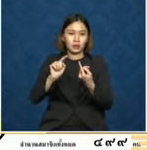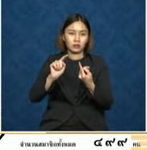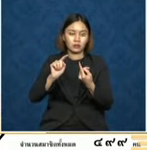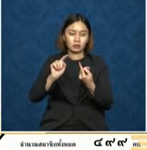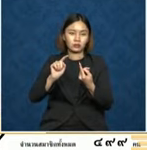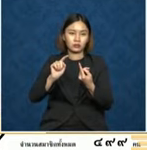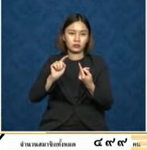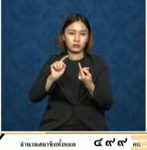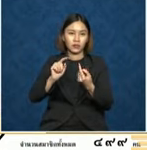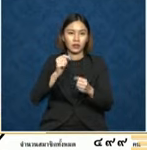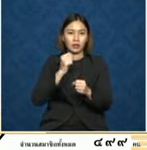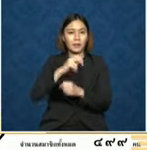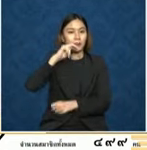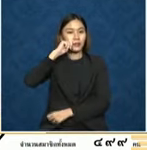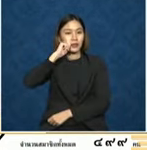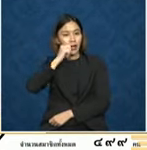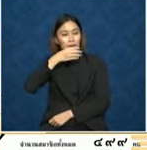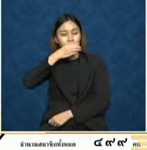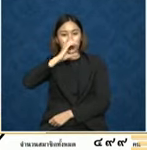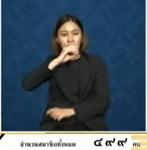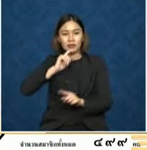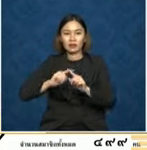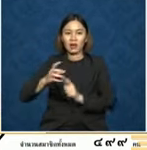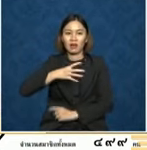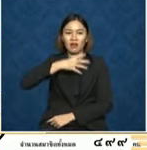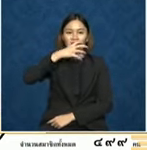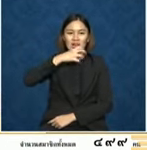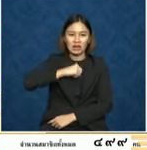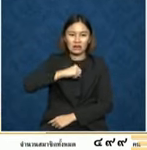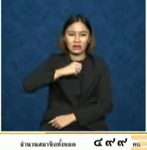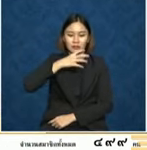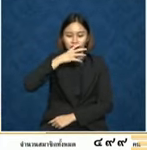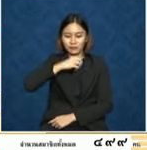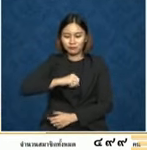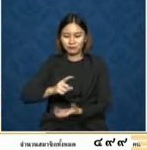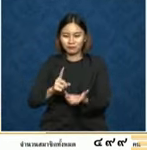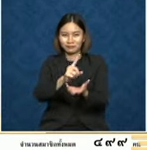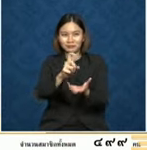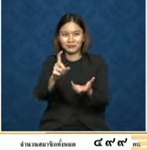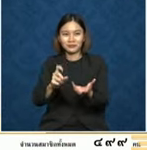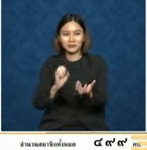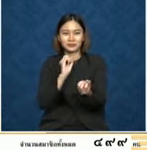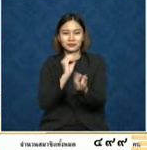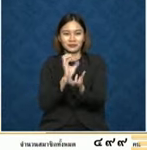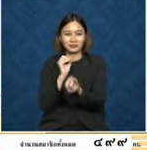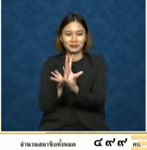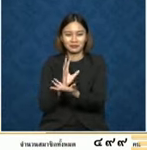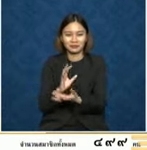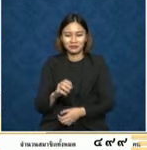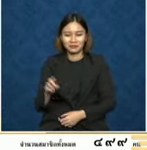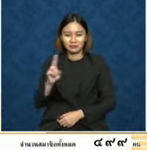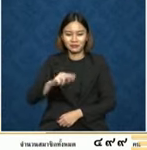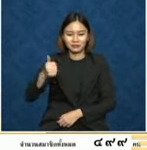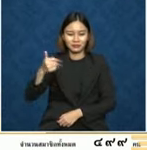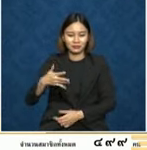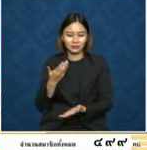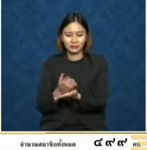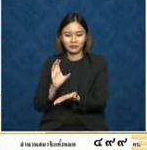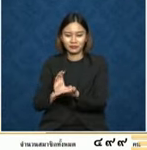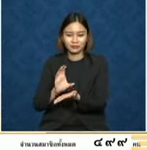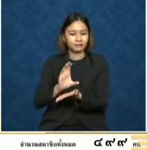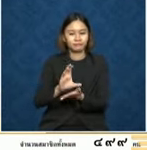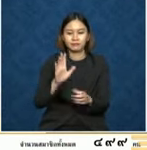ช้ผลิตน้ำดื่มให้พี่น้องประชาชนก็เก่าสำรุดนะครับเสียหายใช้ไม่ได้งบประมาณก็ไป